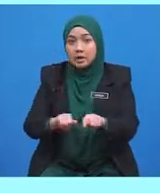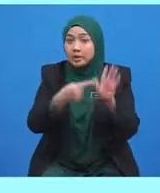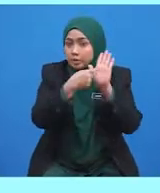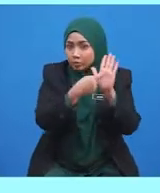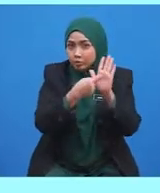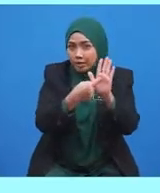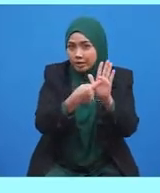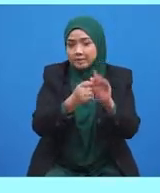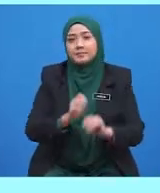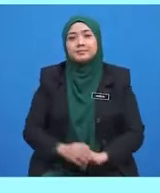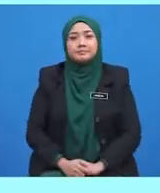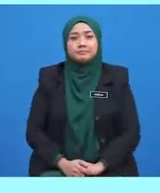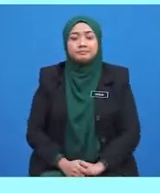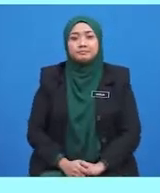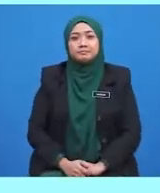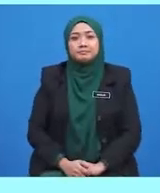dipaparkan.